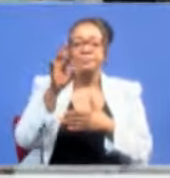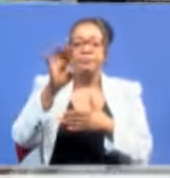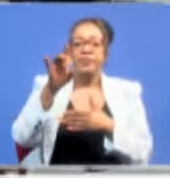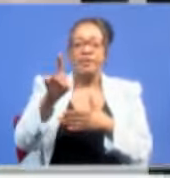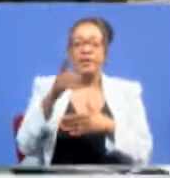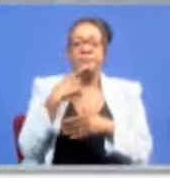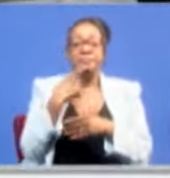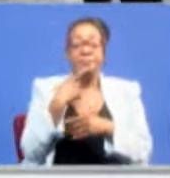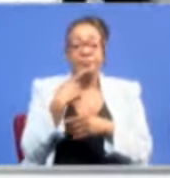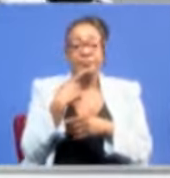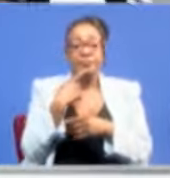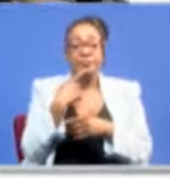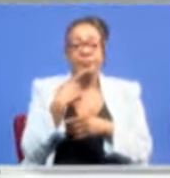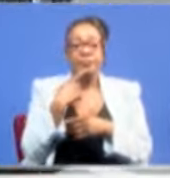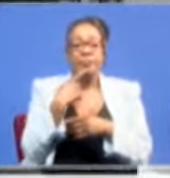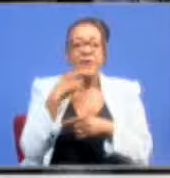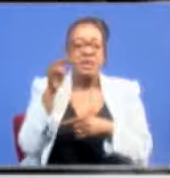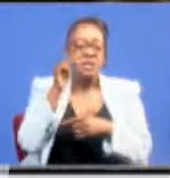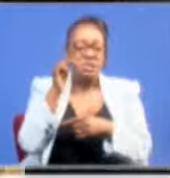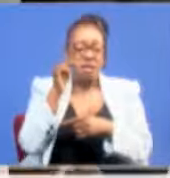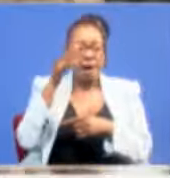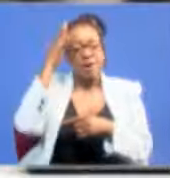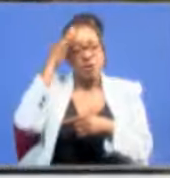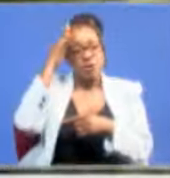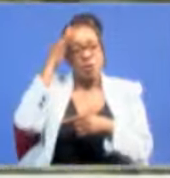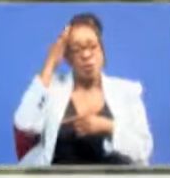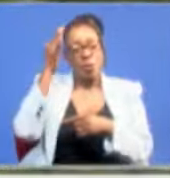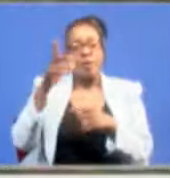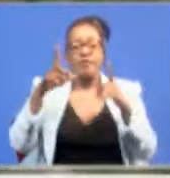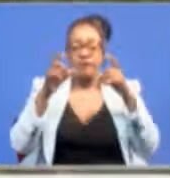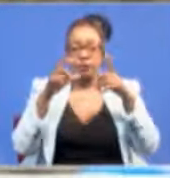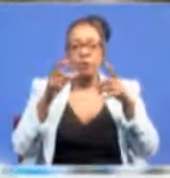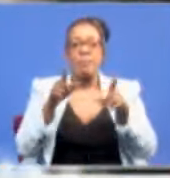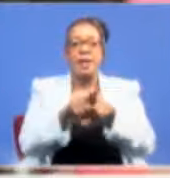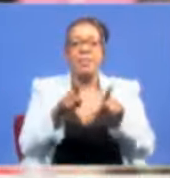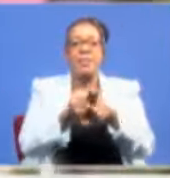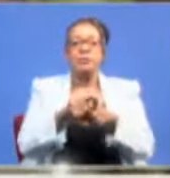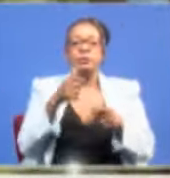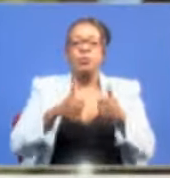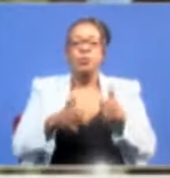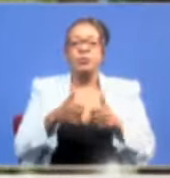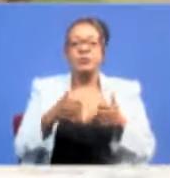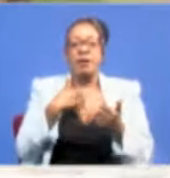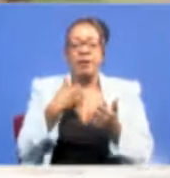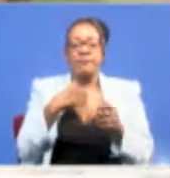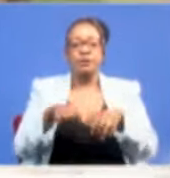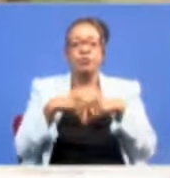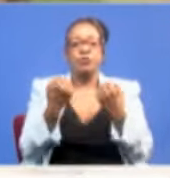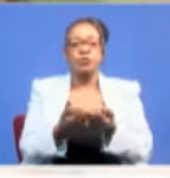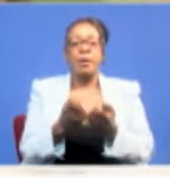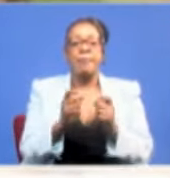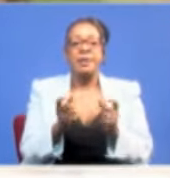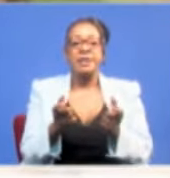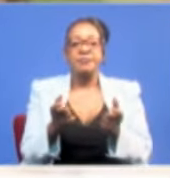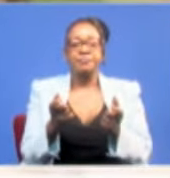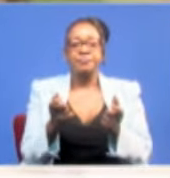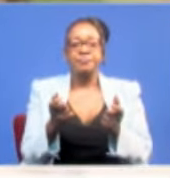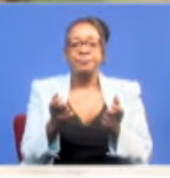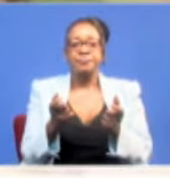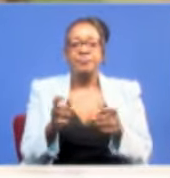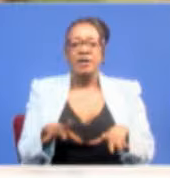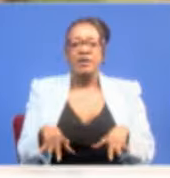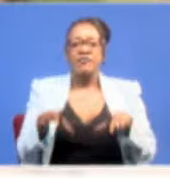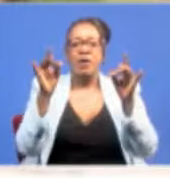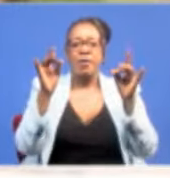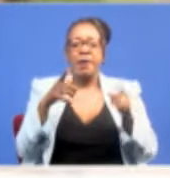anasema binamu yake ndiye aliyemtambulisha kwa picha za ndugu yake ziko kwenye mitandao ya kijamii. I found one video that was